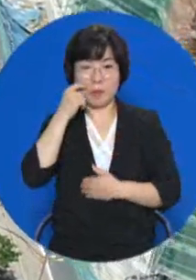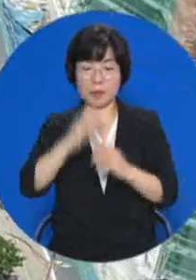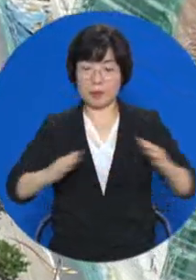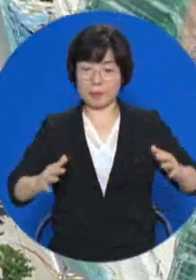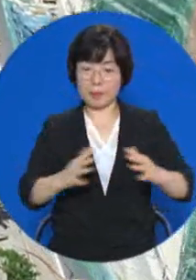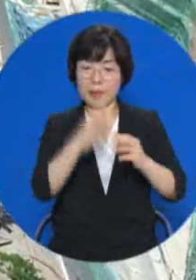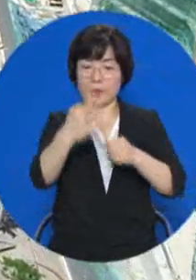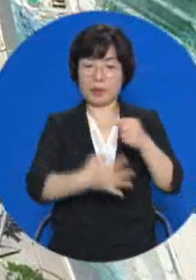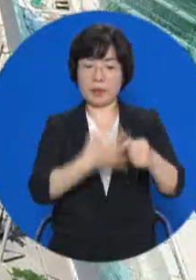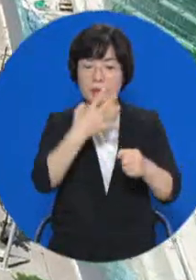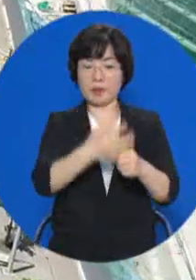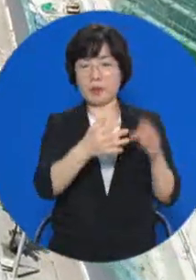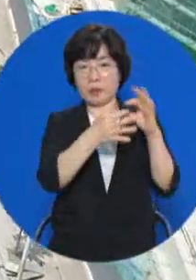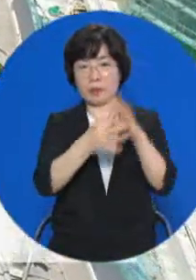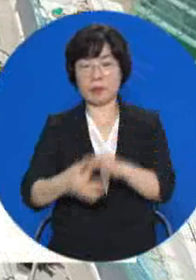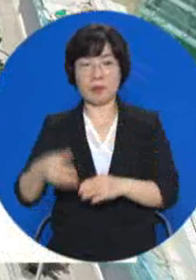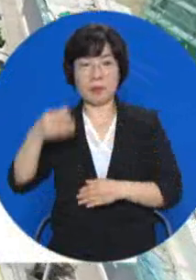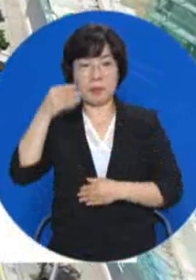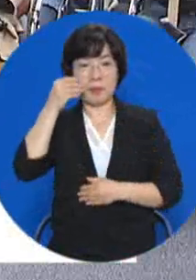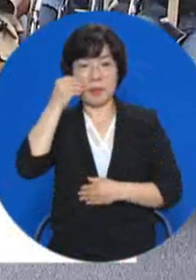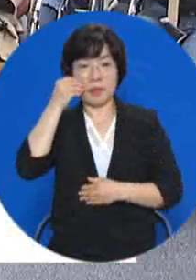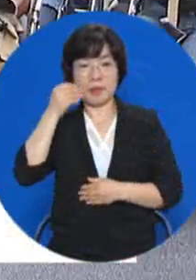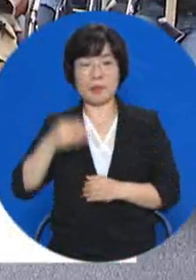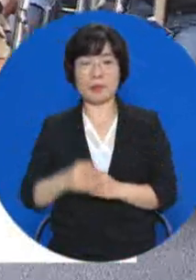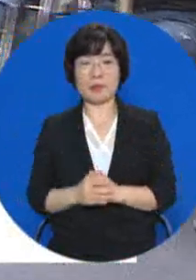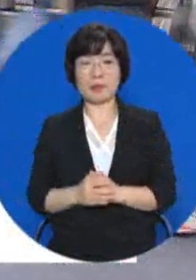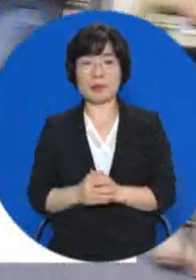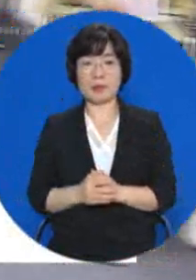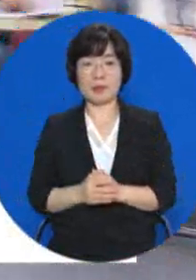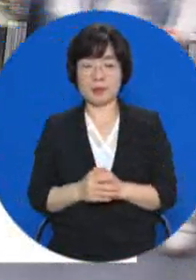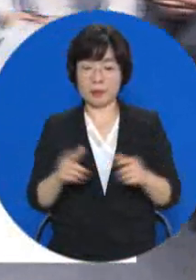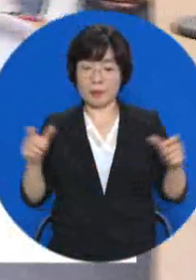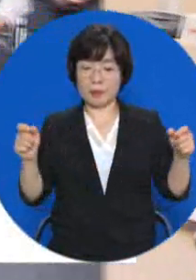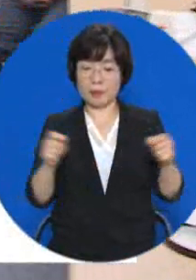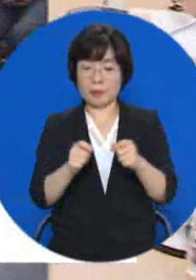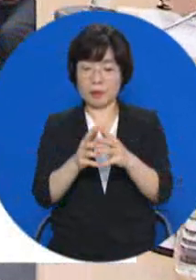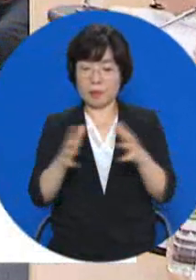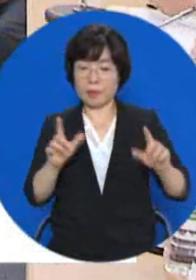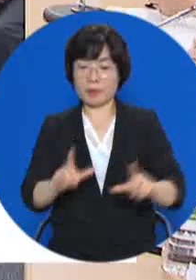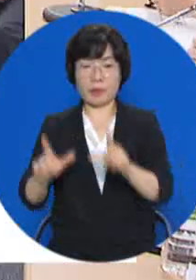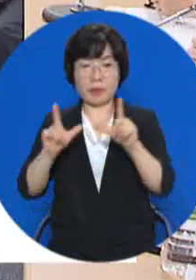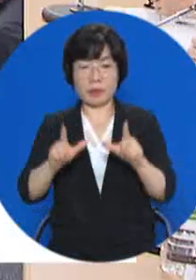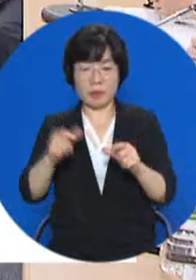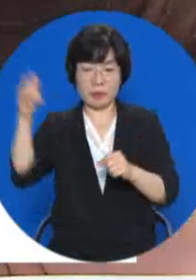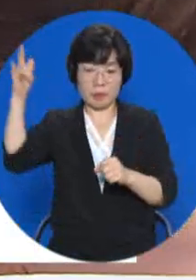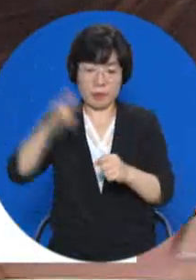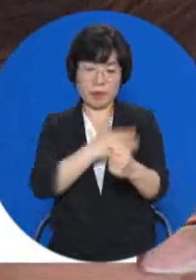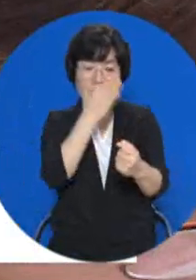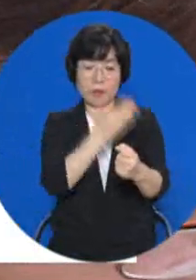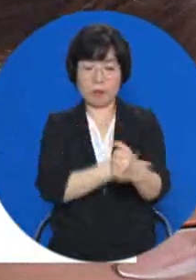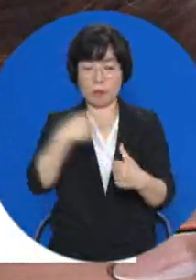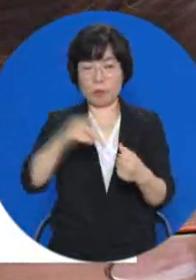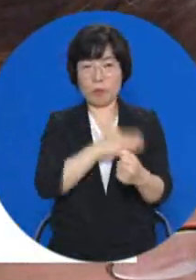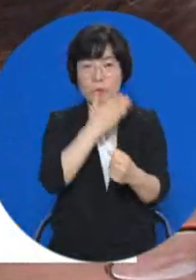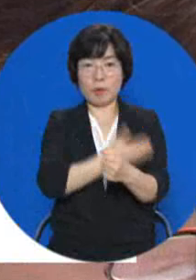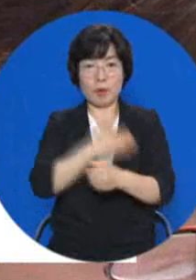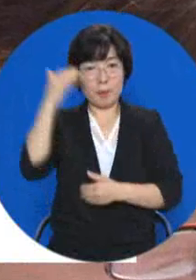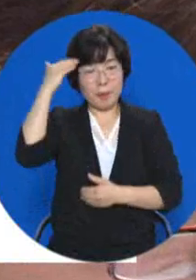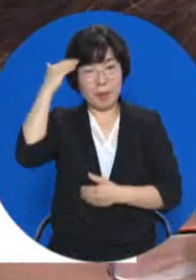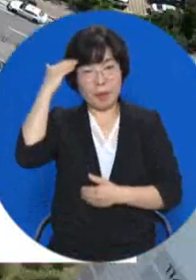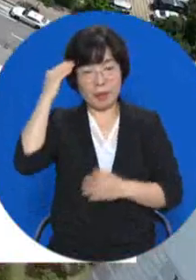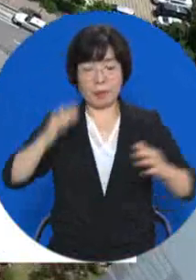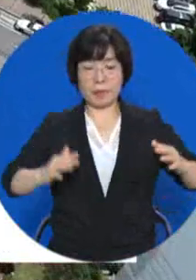건설은 4년째 중단된 상태입니다. 인근 아파트 주민들은 일조권과 교육권이 침해된다며